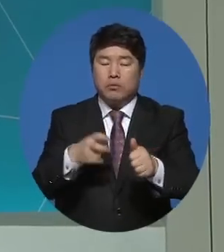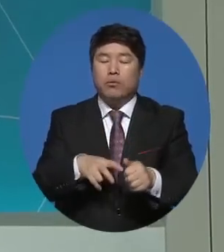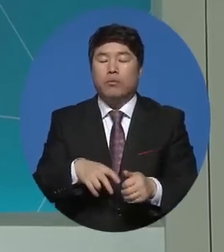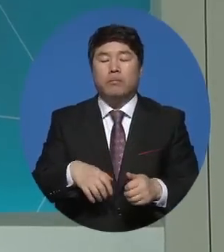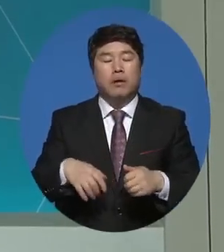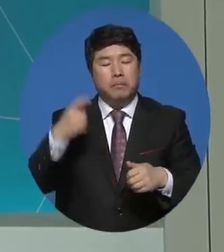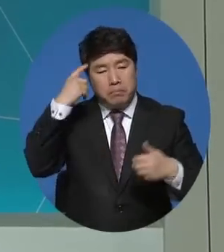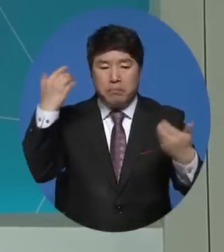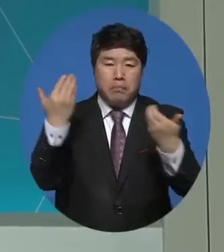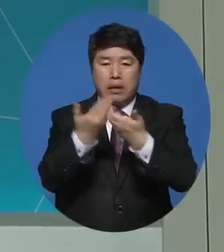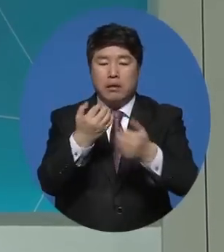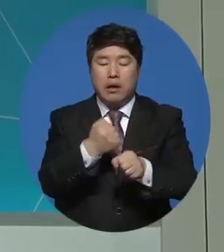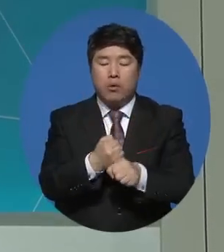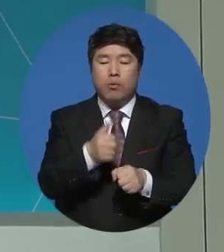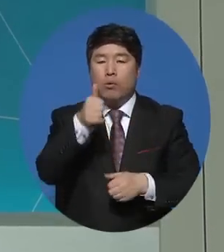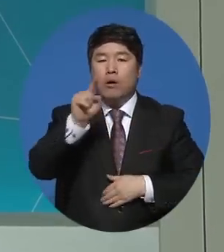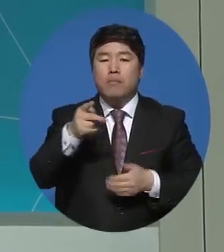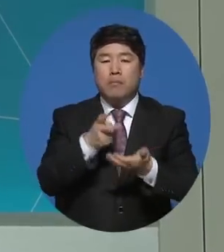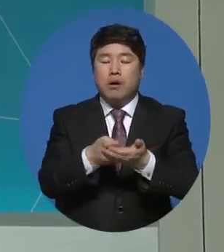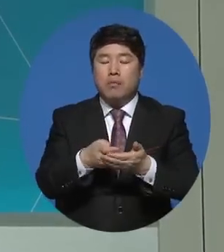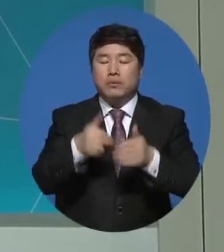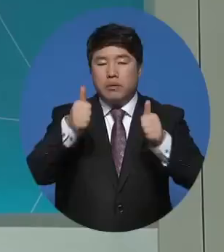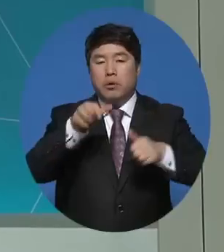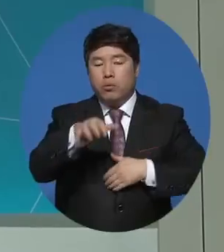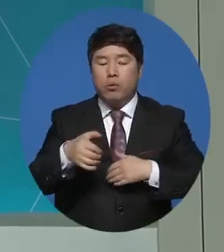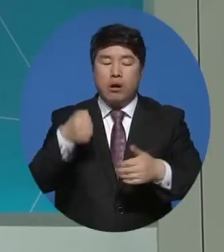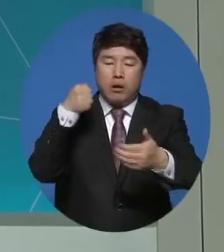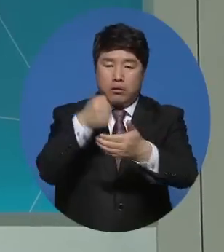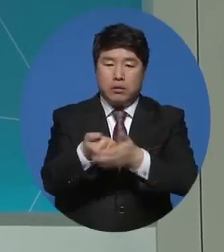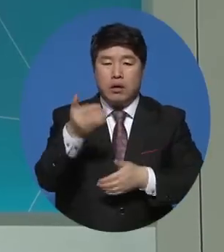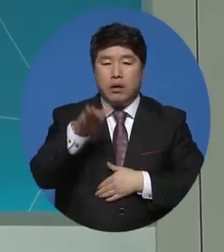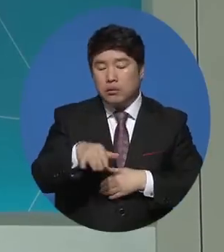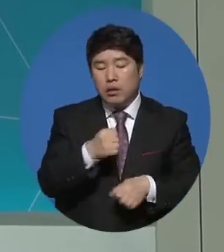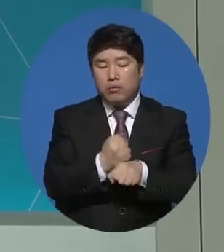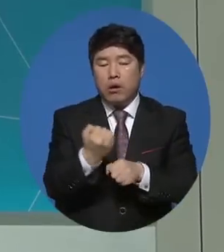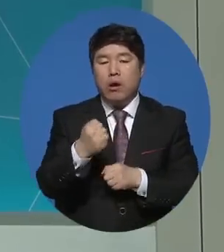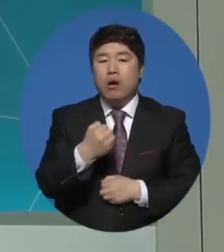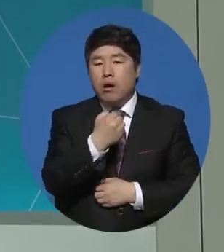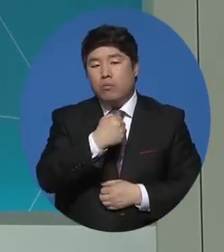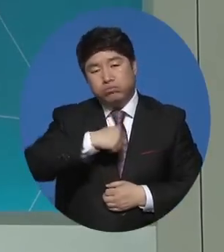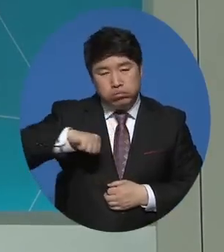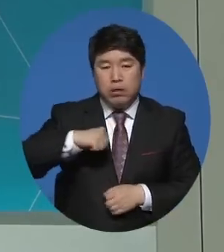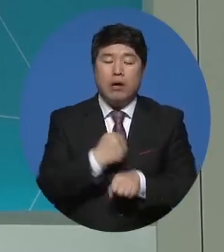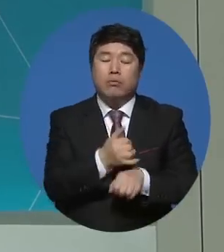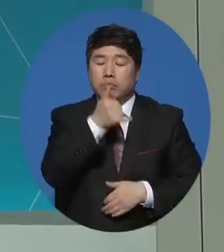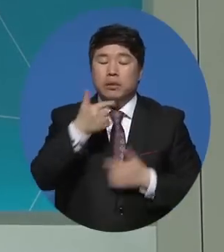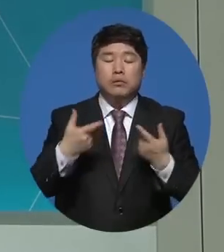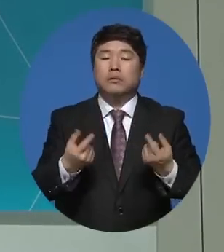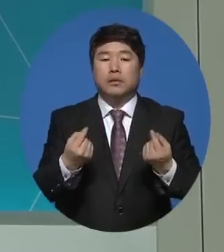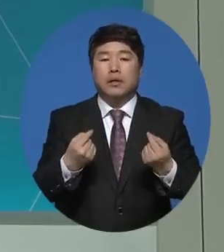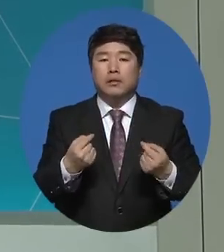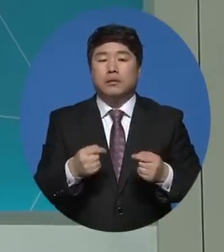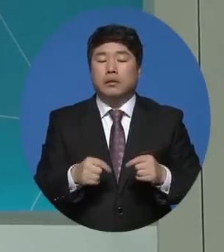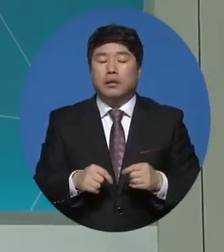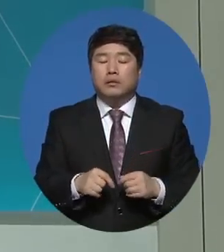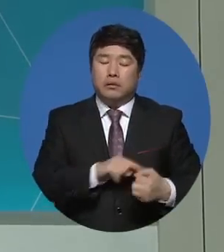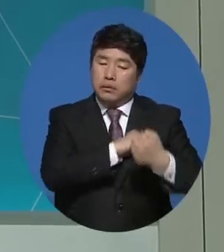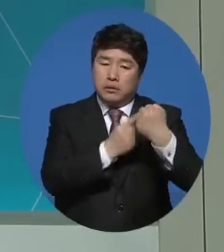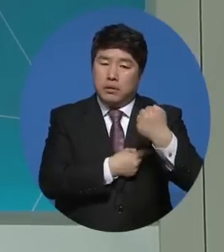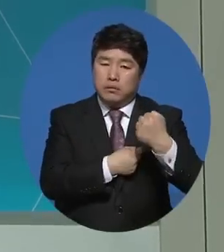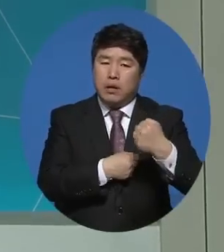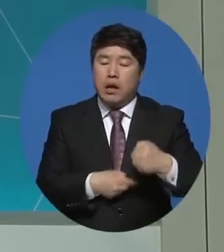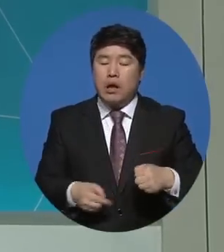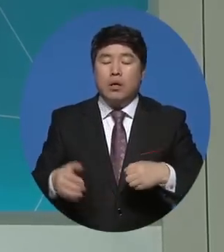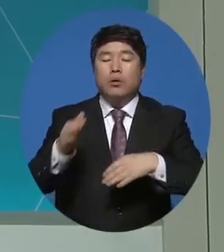재판소가 결정을 했는데도 승복하지 못하고 불복을 하고 있습니다 저는 이런 세력들 아고는 손을 잡을